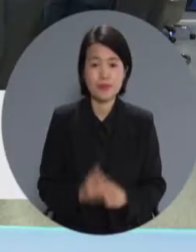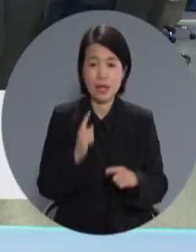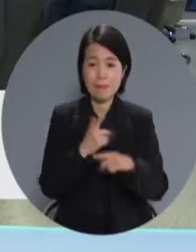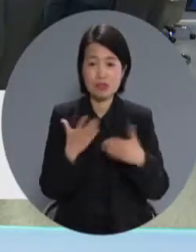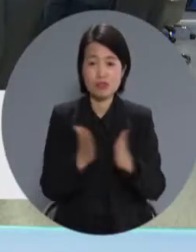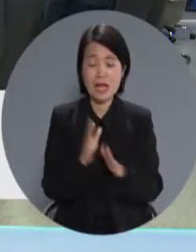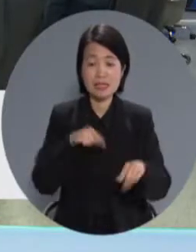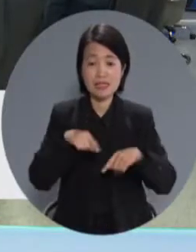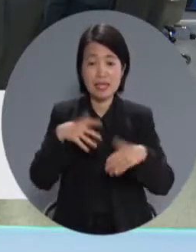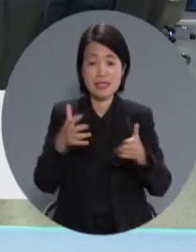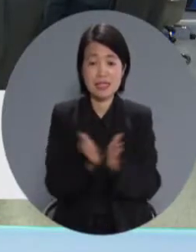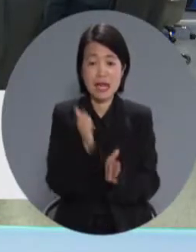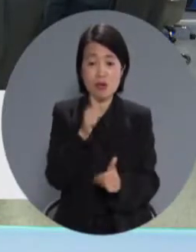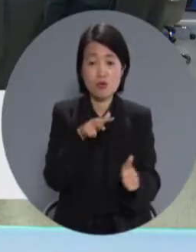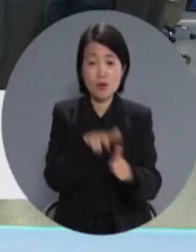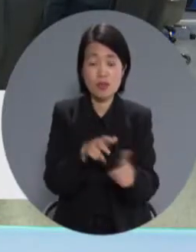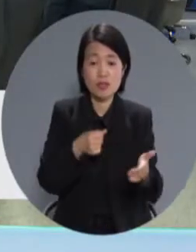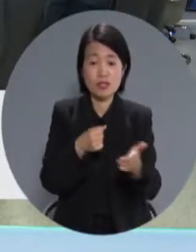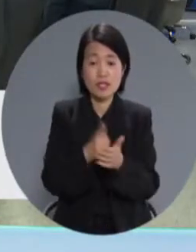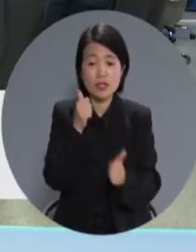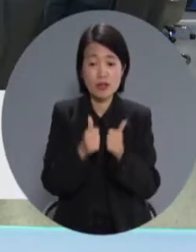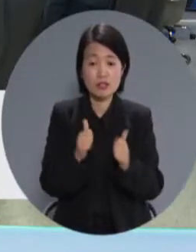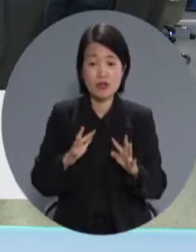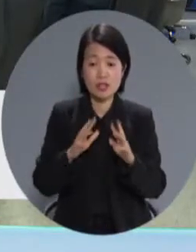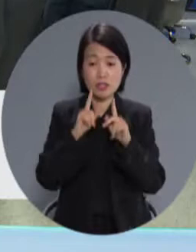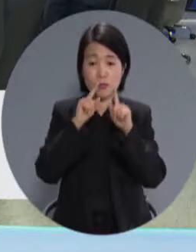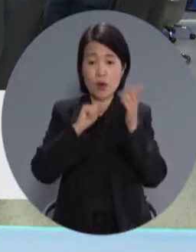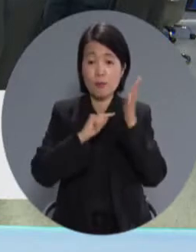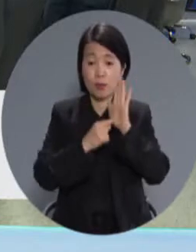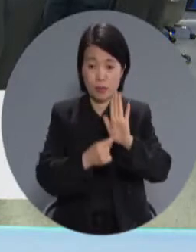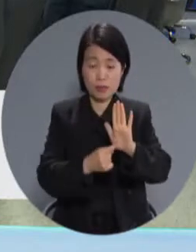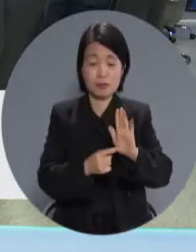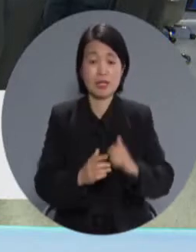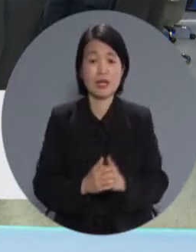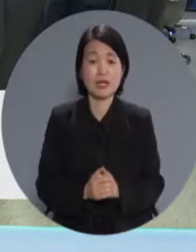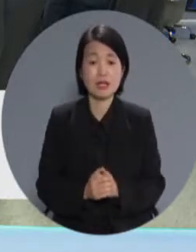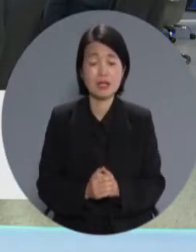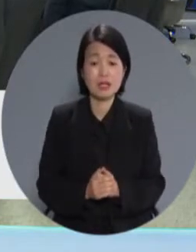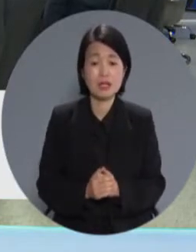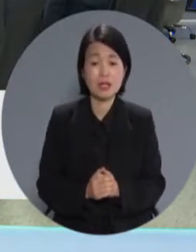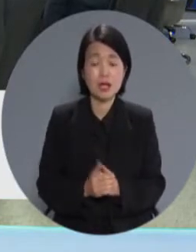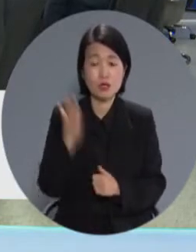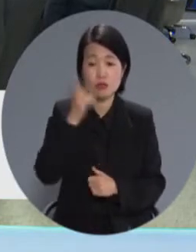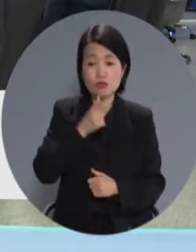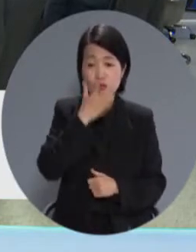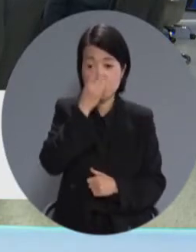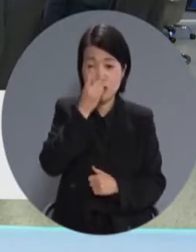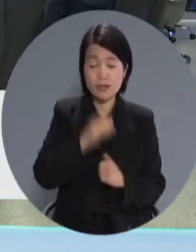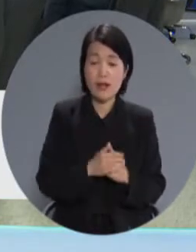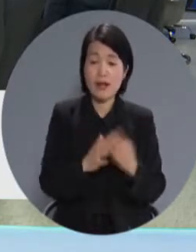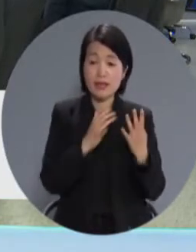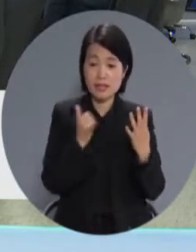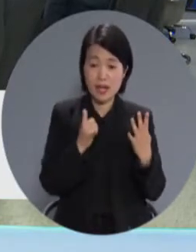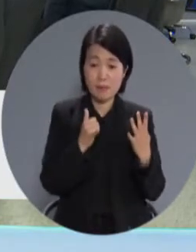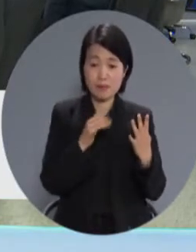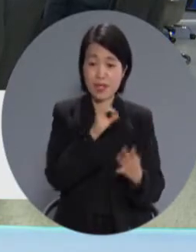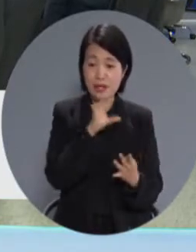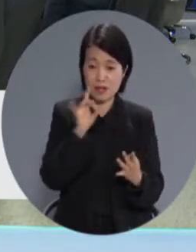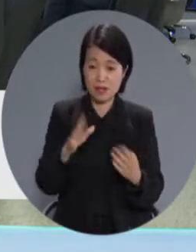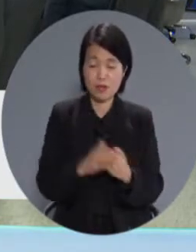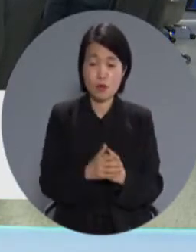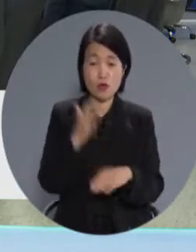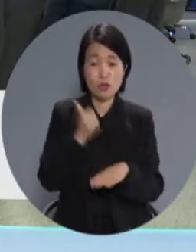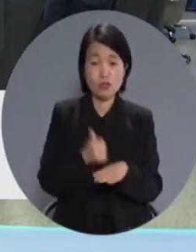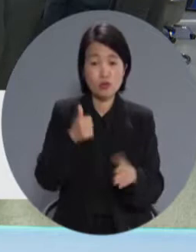민주당 지자체장 후보를 결정하기 위한 경선 대진표가 발표됐습니다. 여수와 순천의 경우 4명의 후보를 대상으로